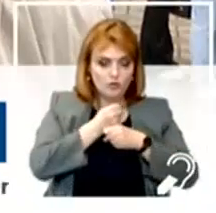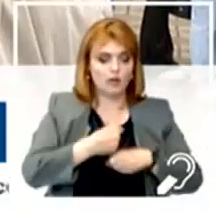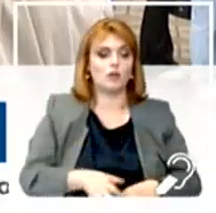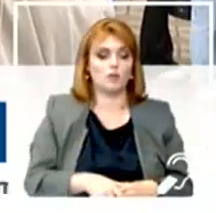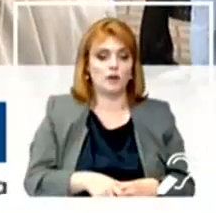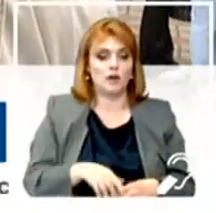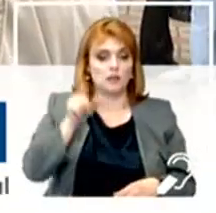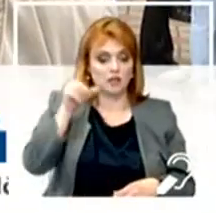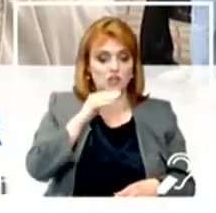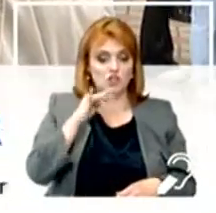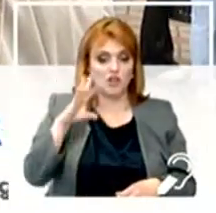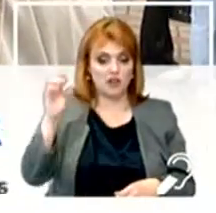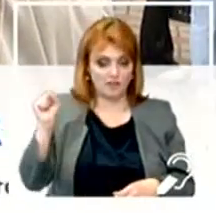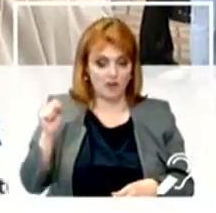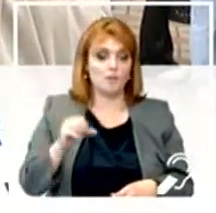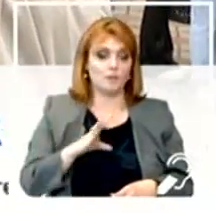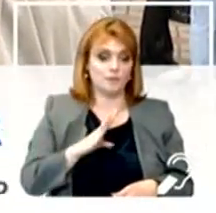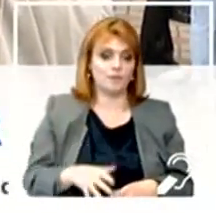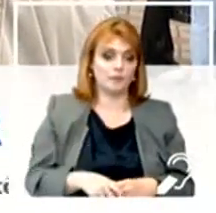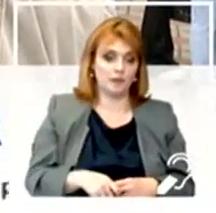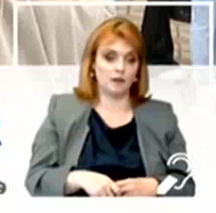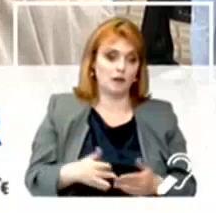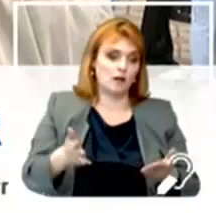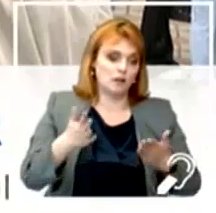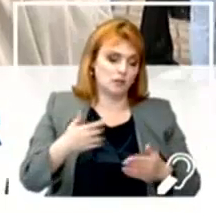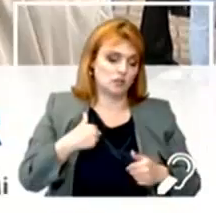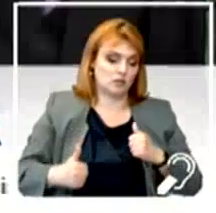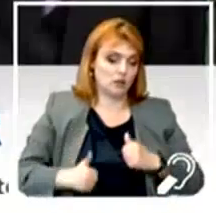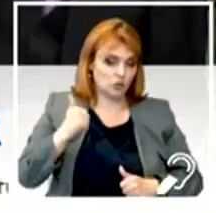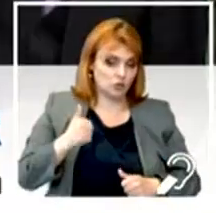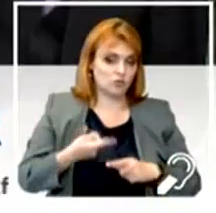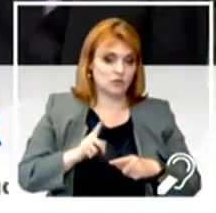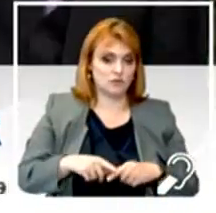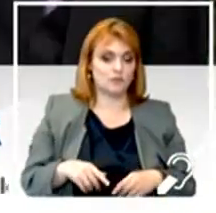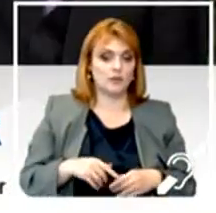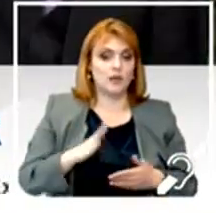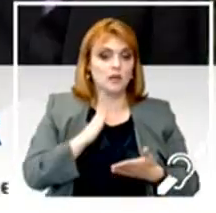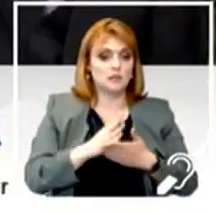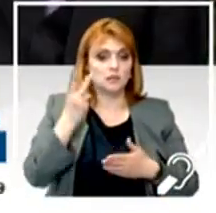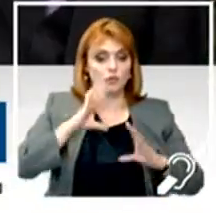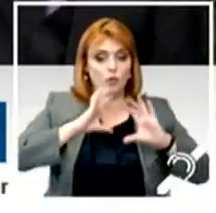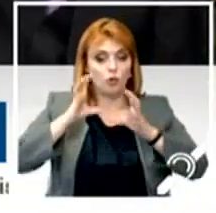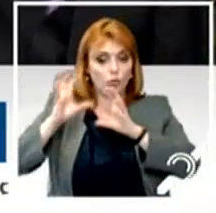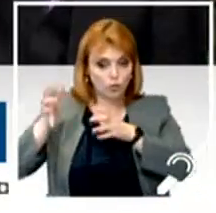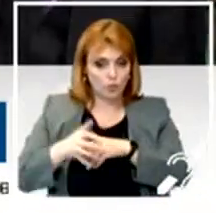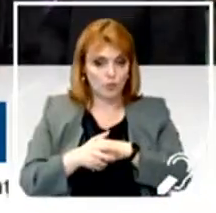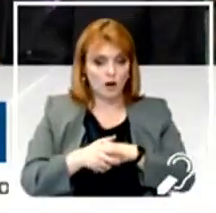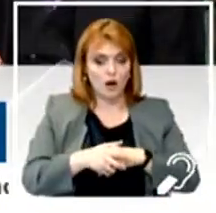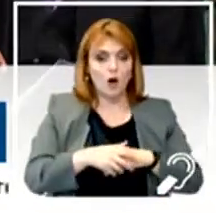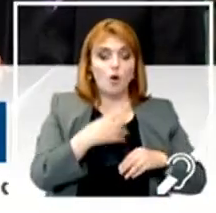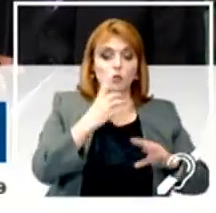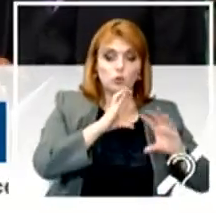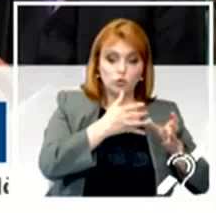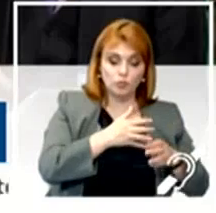Invenție de la Geneva, și e clar că este o realizare care ne bucură. Există două lume astăzi. O lume care